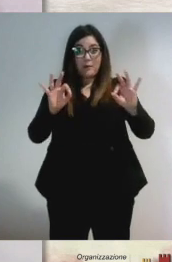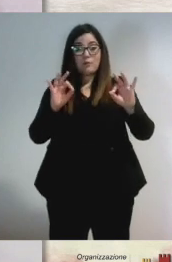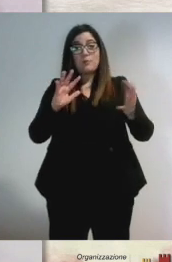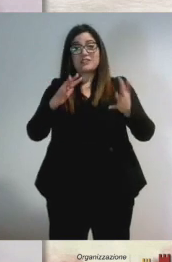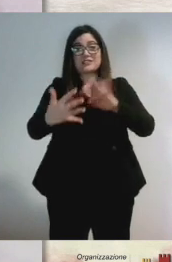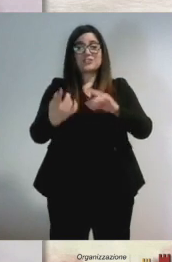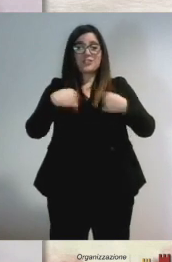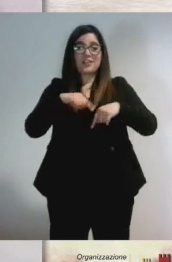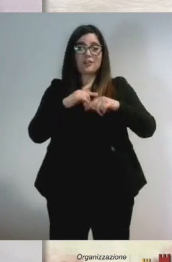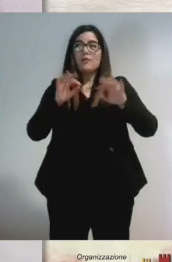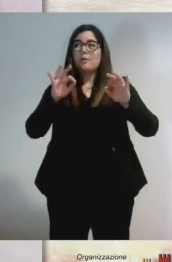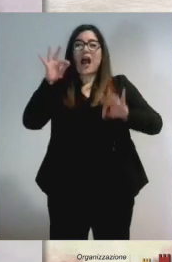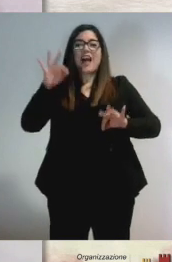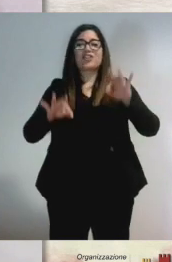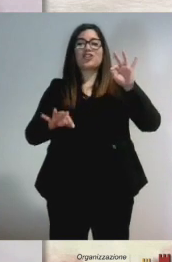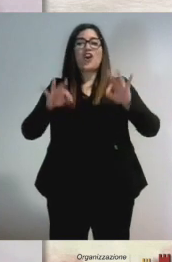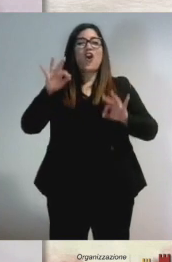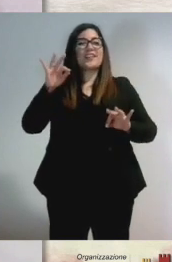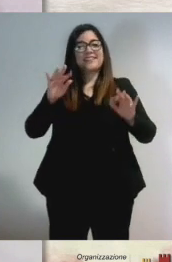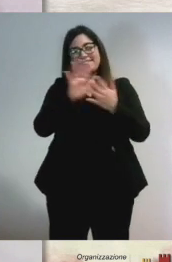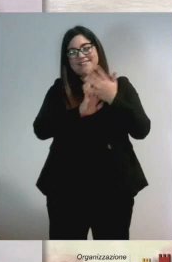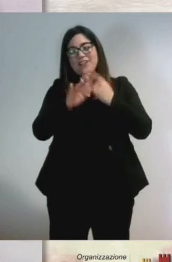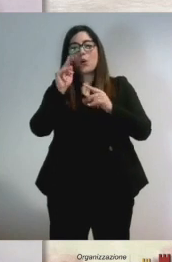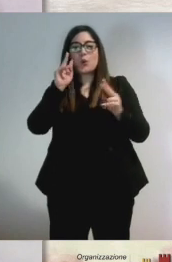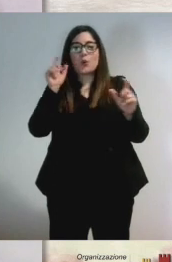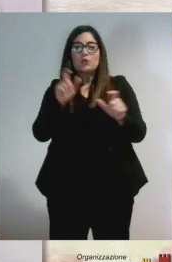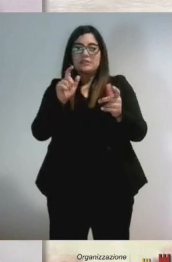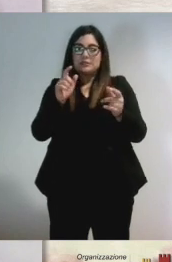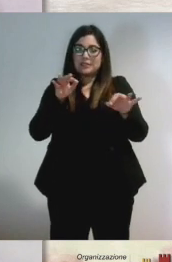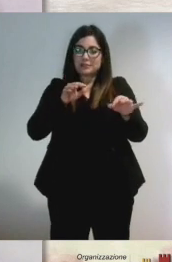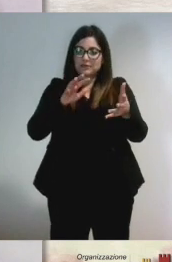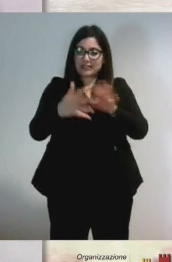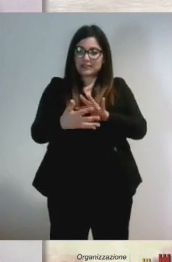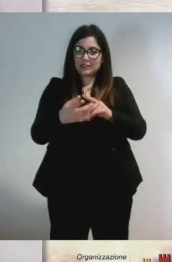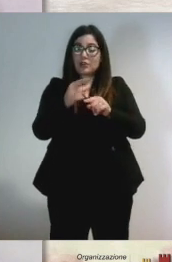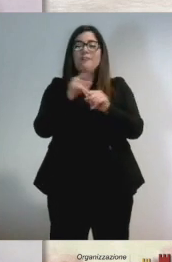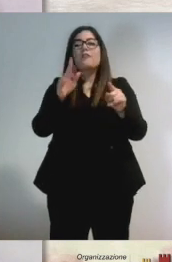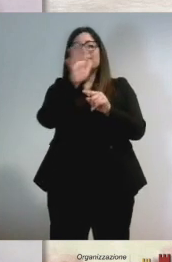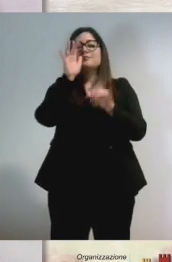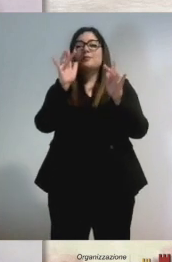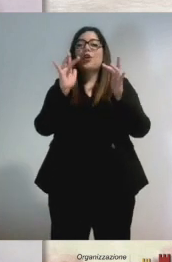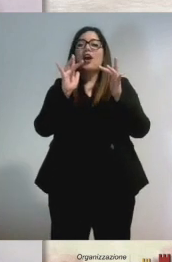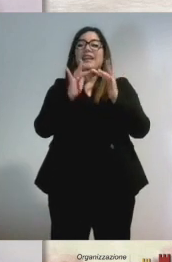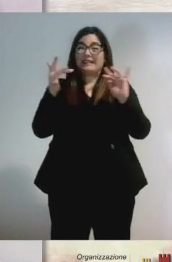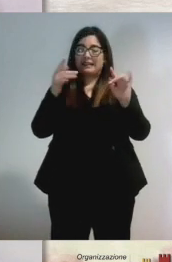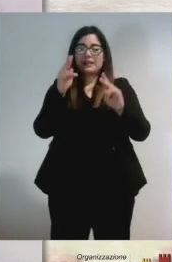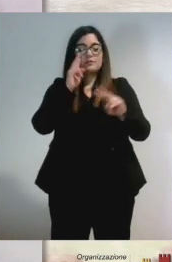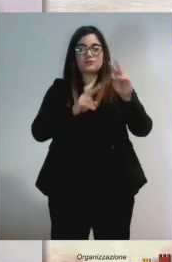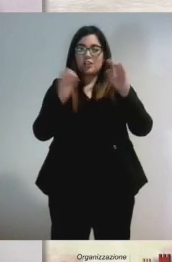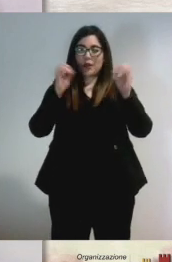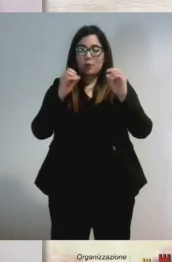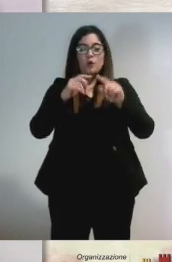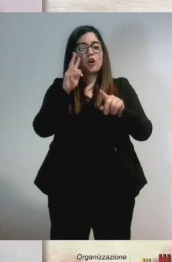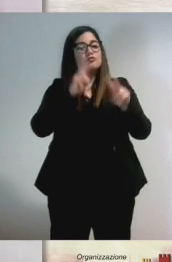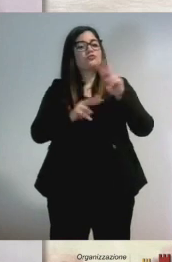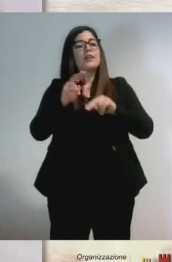moderna Se andate su internet lo trovate come aggettivo per identificare l'età